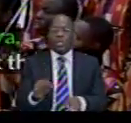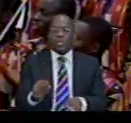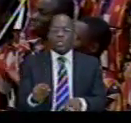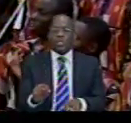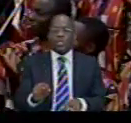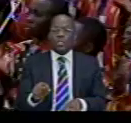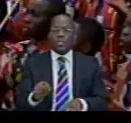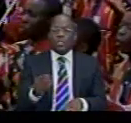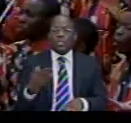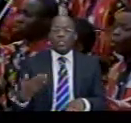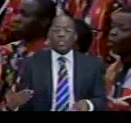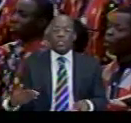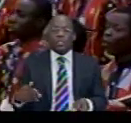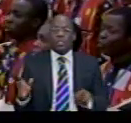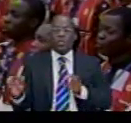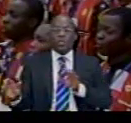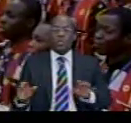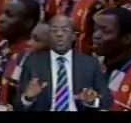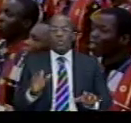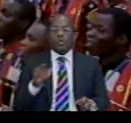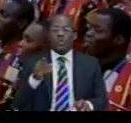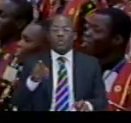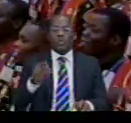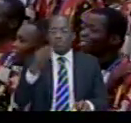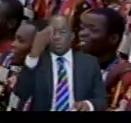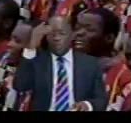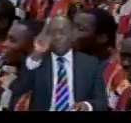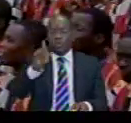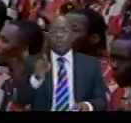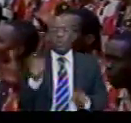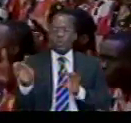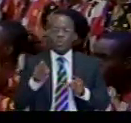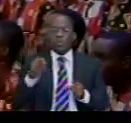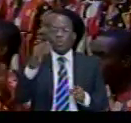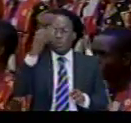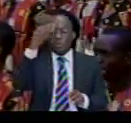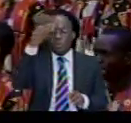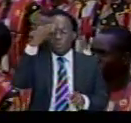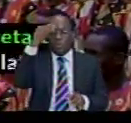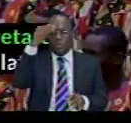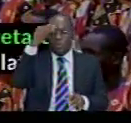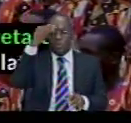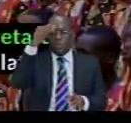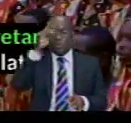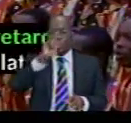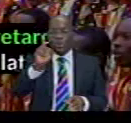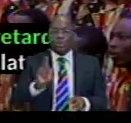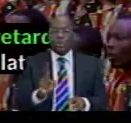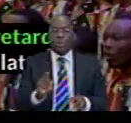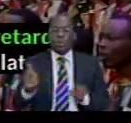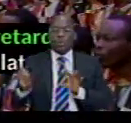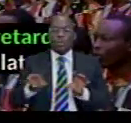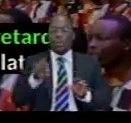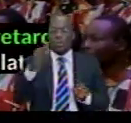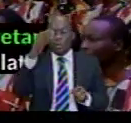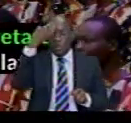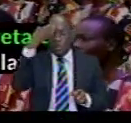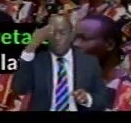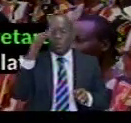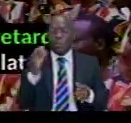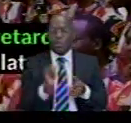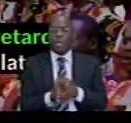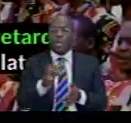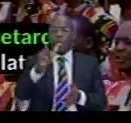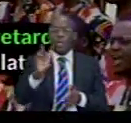Le sais-tu? Le sais-tu? Le sais-tu? Sais-tu que Dieu ne peut pas